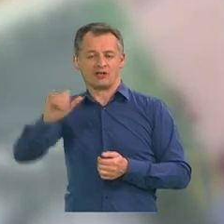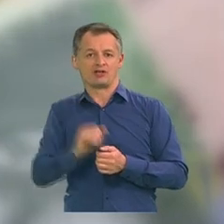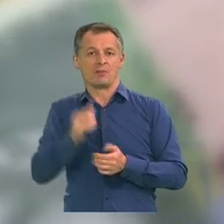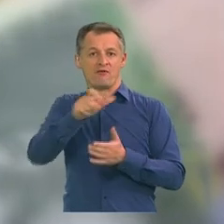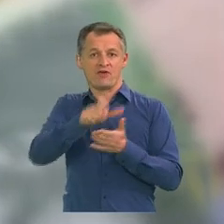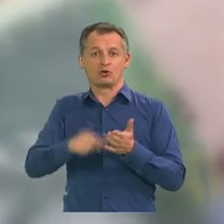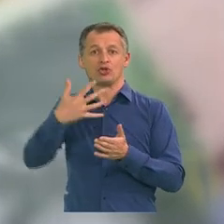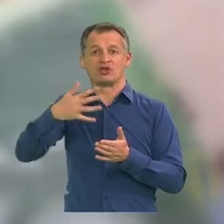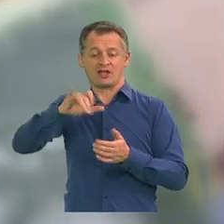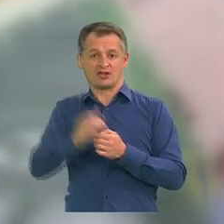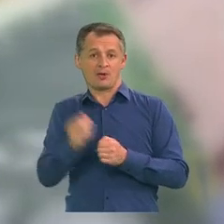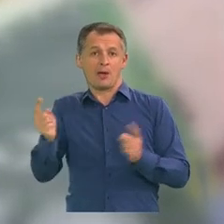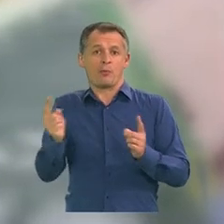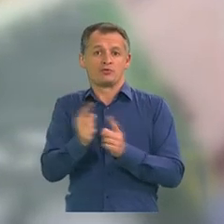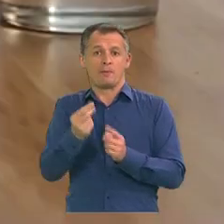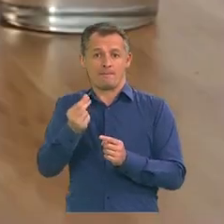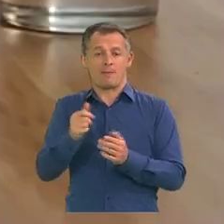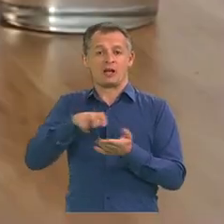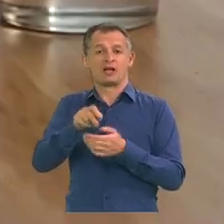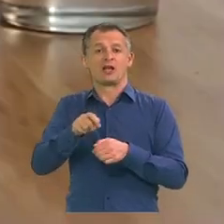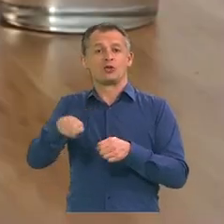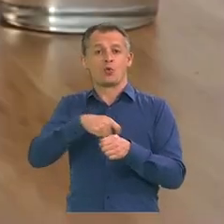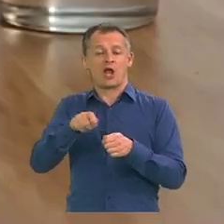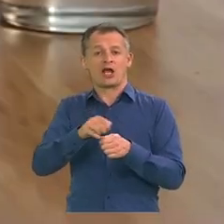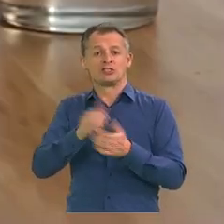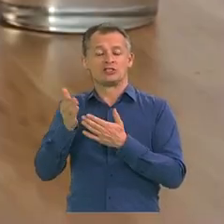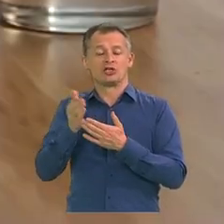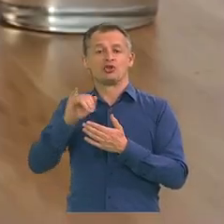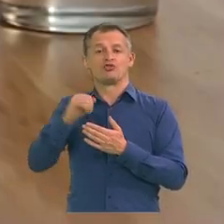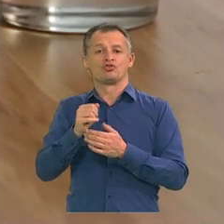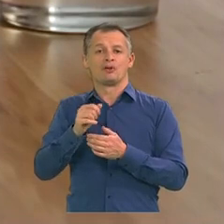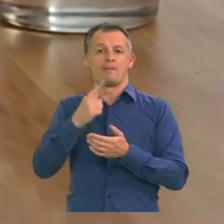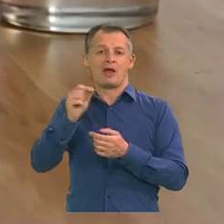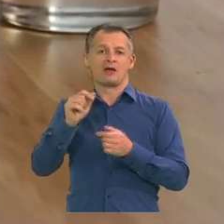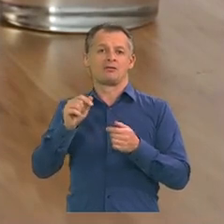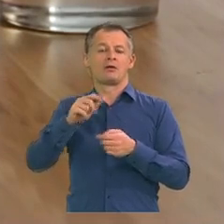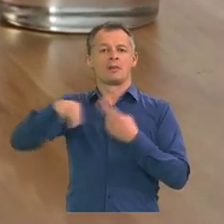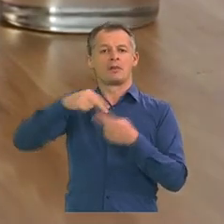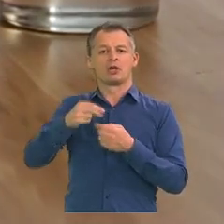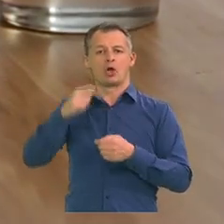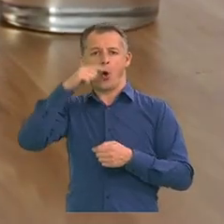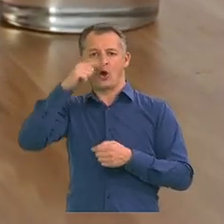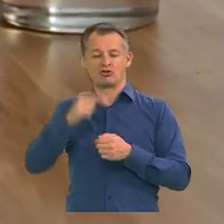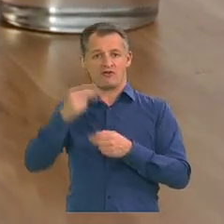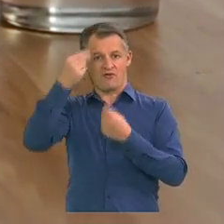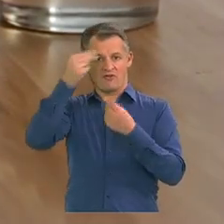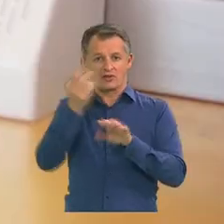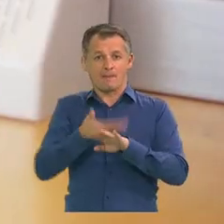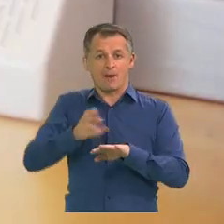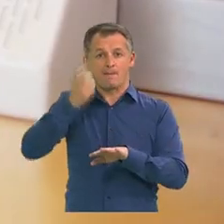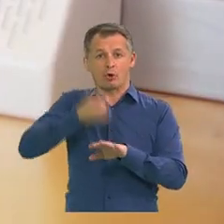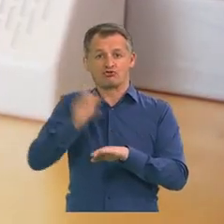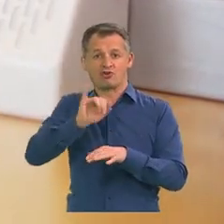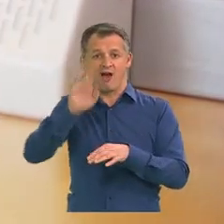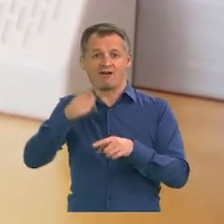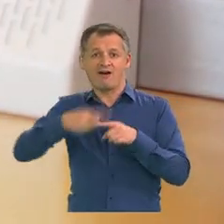lei. Cei mai puțini bani merg către educație și ieșirile în oraș, activități la care renunță tot mai mulți români. Veștile sunt însă și mai proaste pentru cei care au